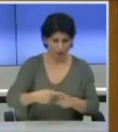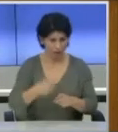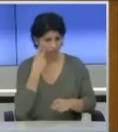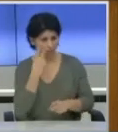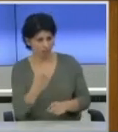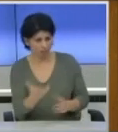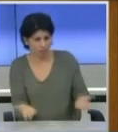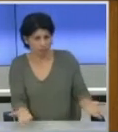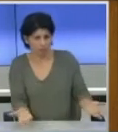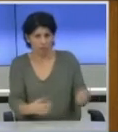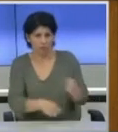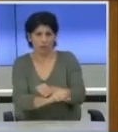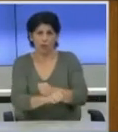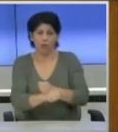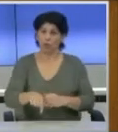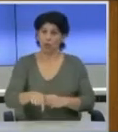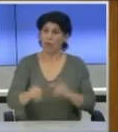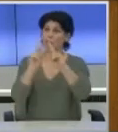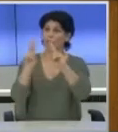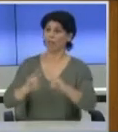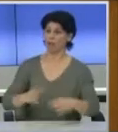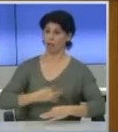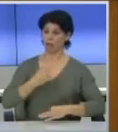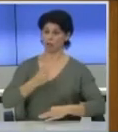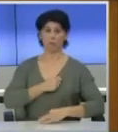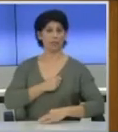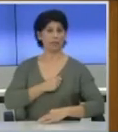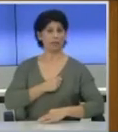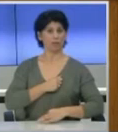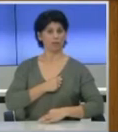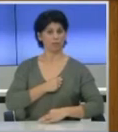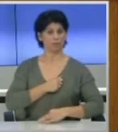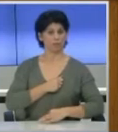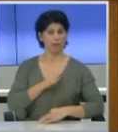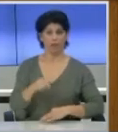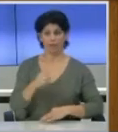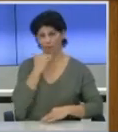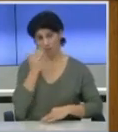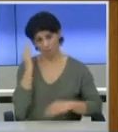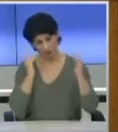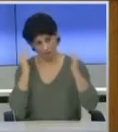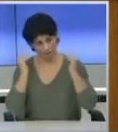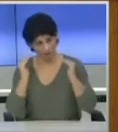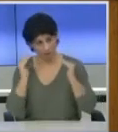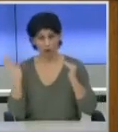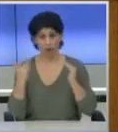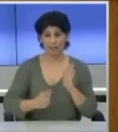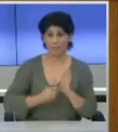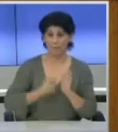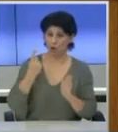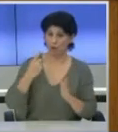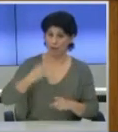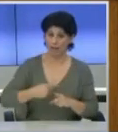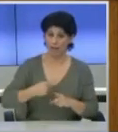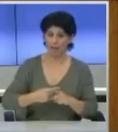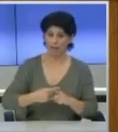χώρα ανακτά διεθνώς την αξιοπιστία της, φαντάζομαι ότι αυτό δεν μπορείτε να το αμφισβητήσετε όταν για πρώτη φορά